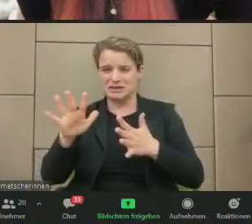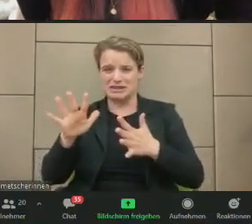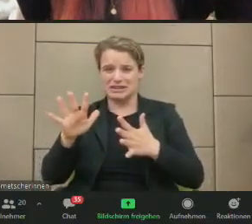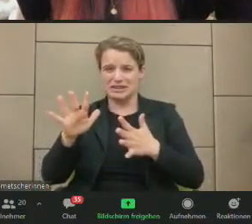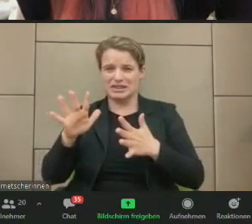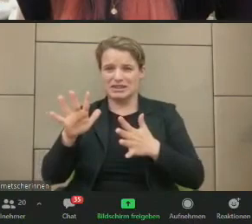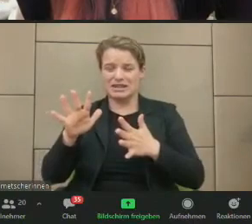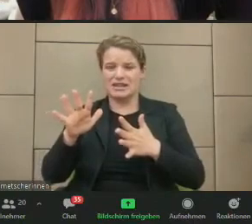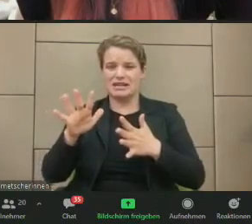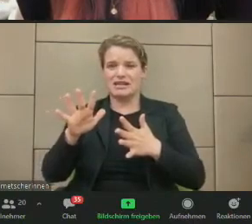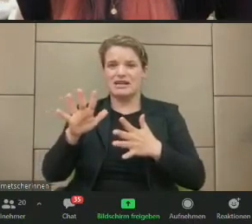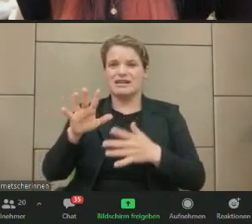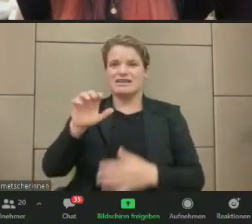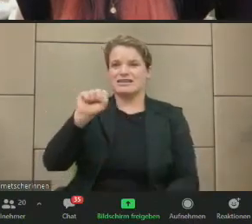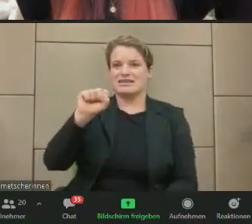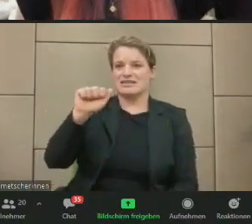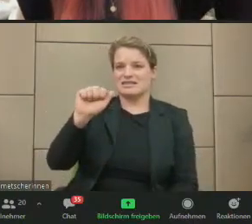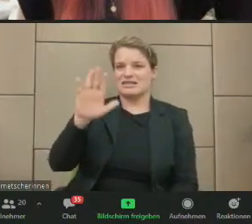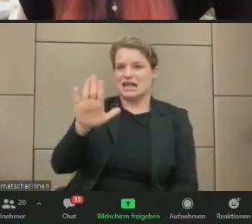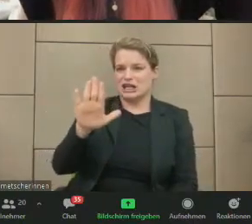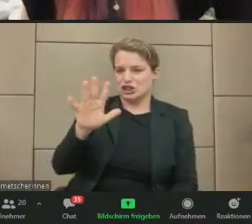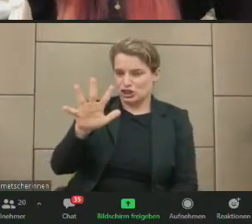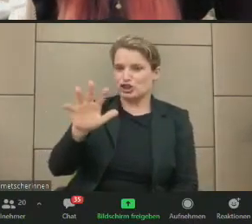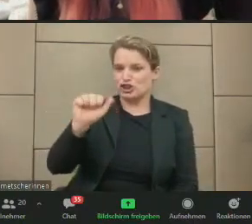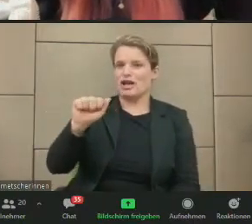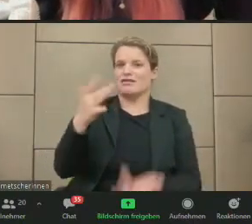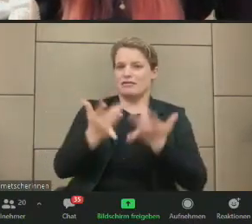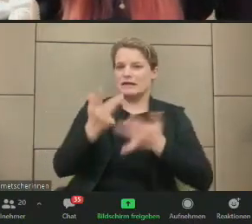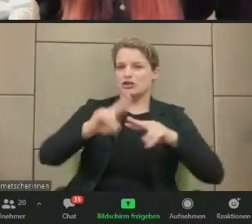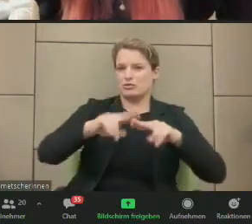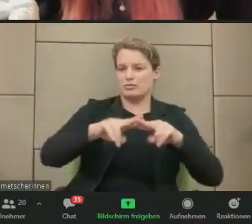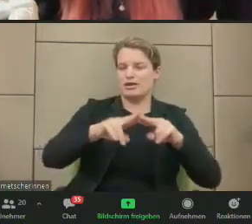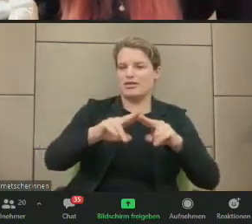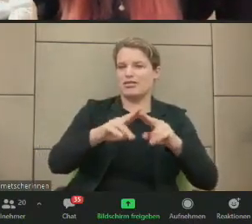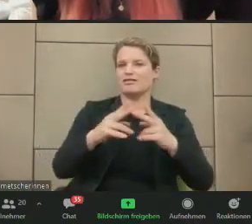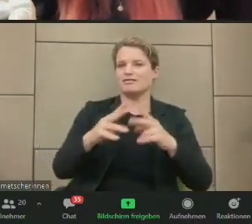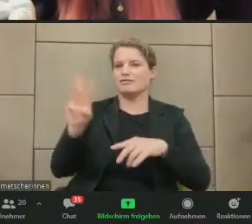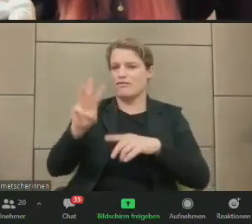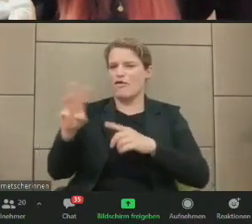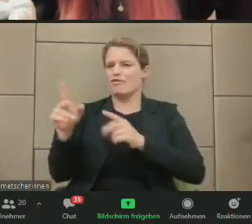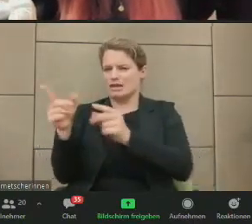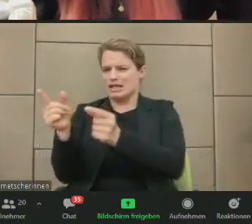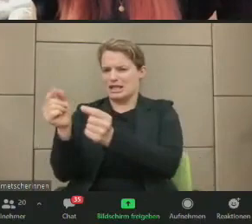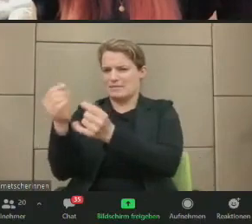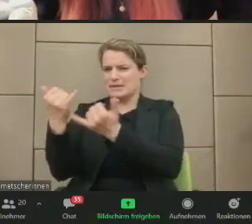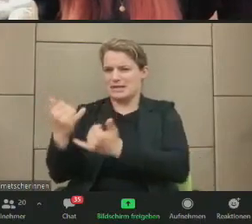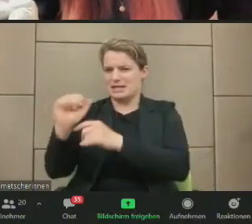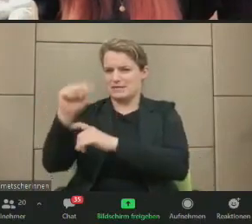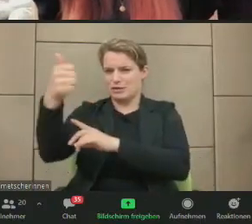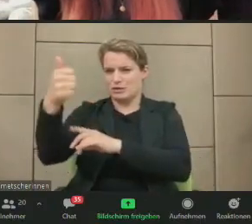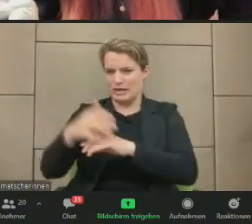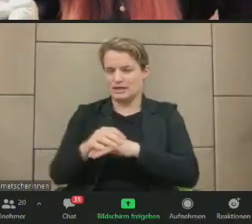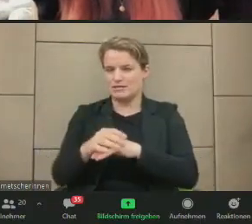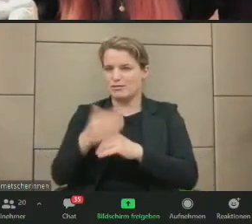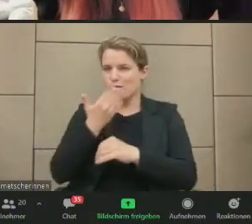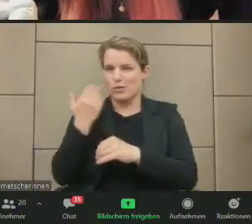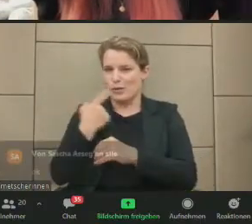Sascha, versuchen wir es vielleicht später mit dir und zuerst der Wolfgang Kremser, der hat noch gar nichts gesagt. Genau.